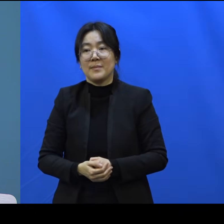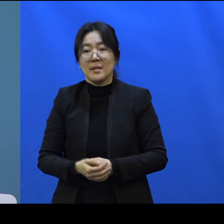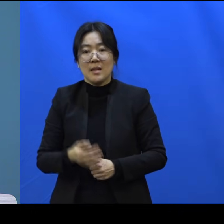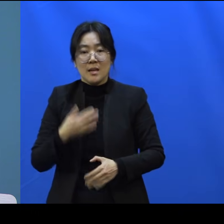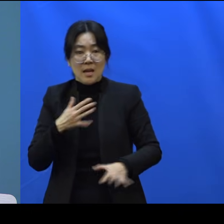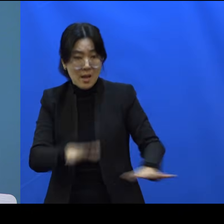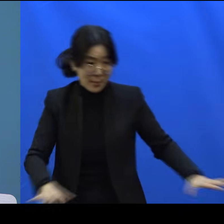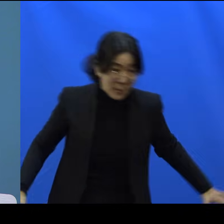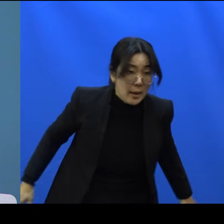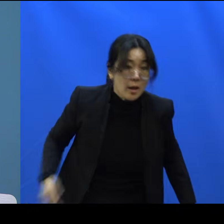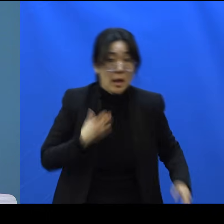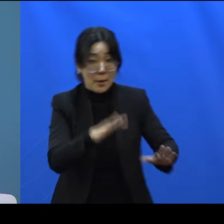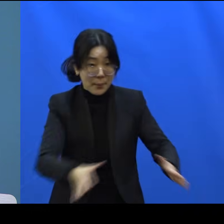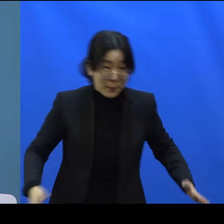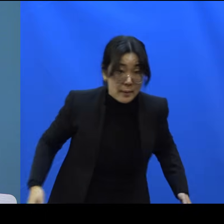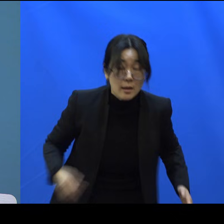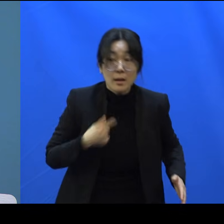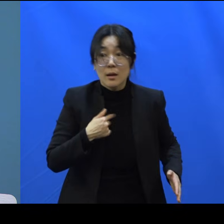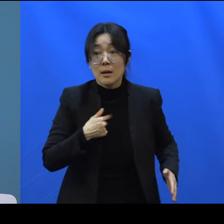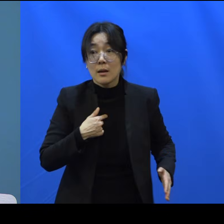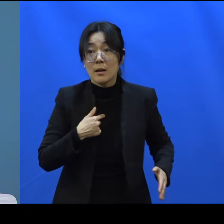의지하지 않을 수가 없어요.